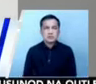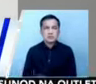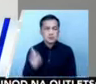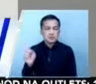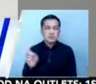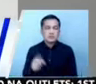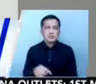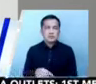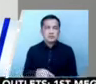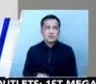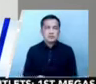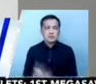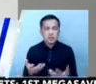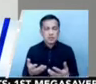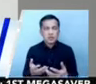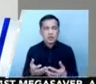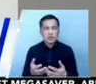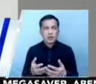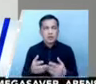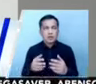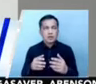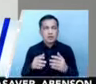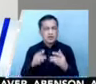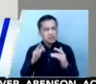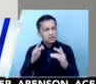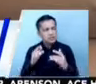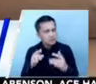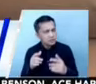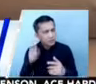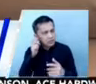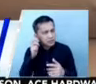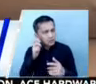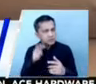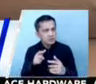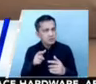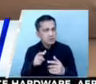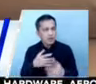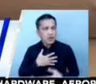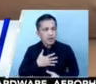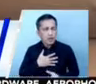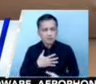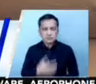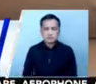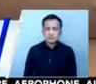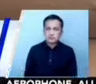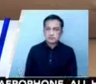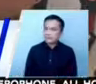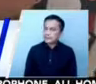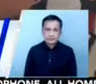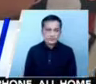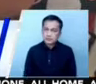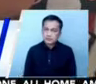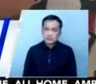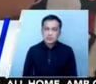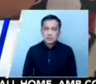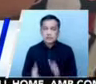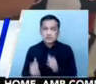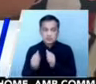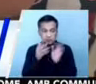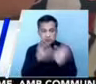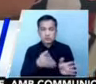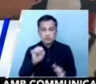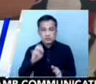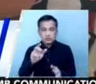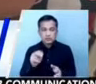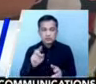nawala na sila sa linya na parang naririnig ko na lang yung hikahos. Kasama sa mga inuulila ni Edwin, ang first baby